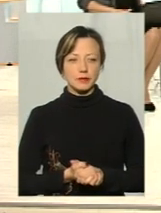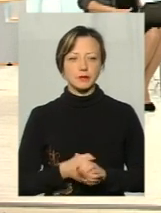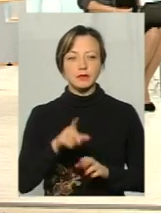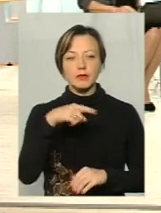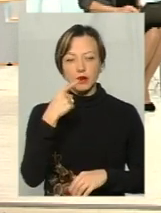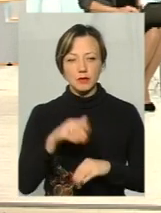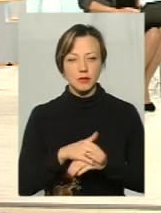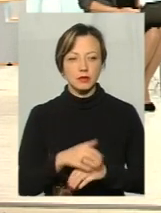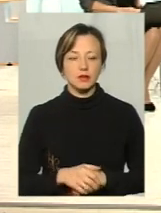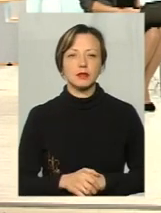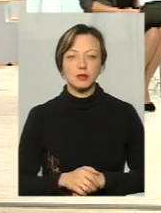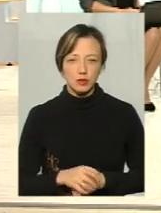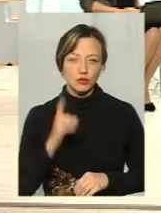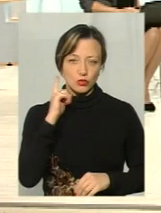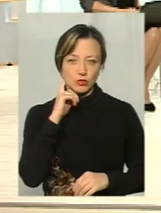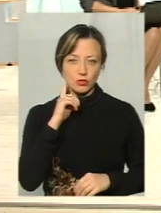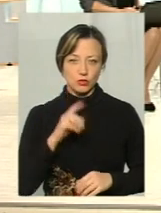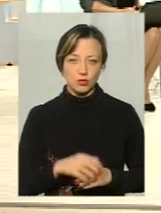Говоріть, будь ласка. Алло. Так, так, ми вас чуємо.